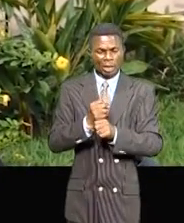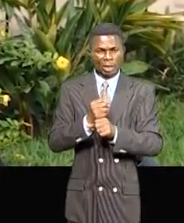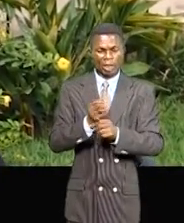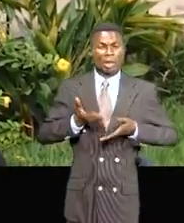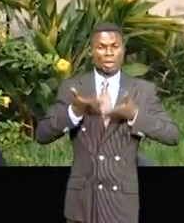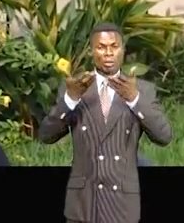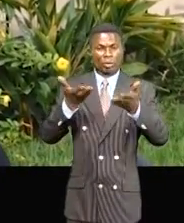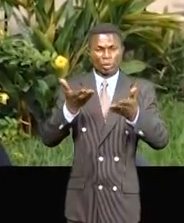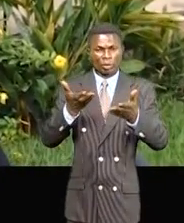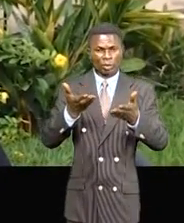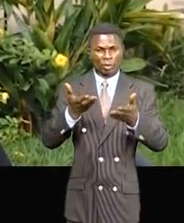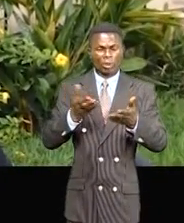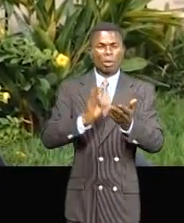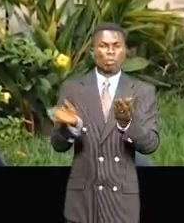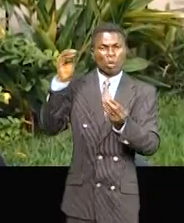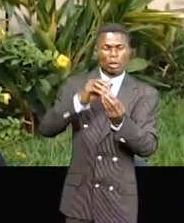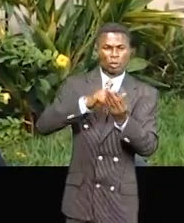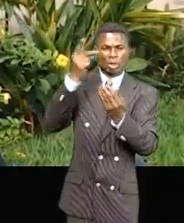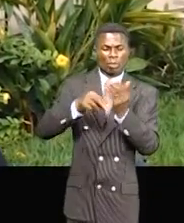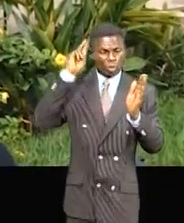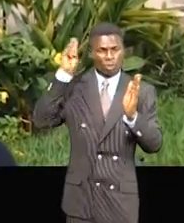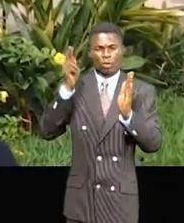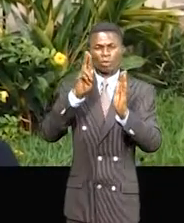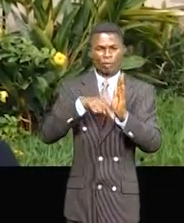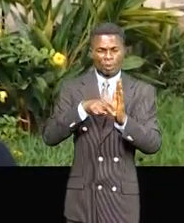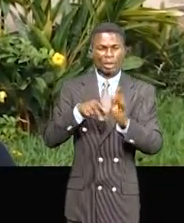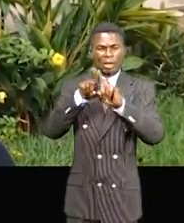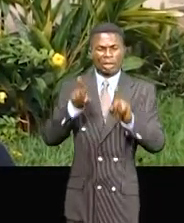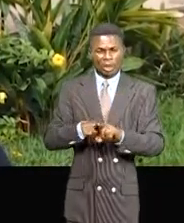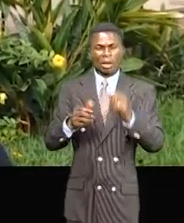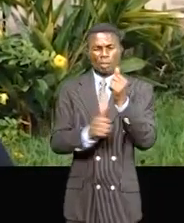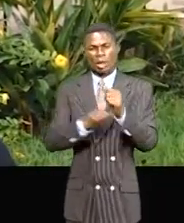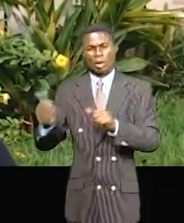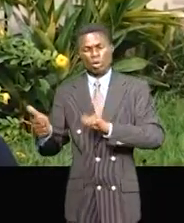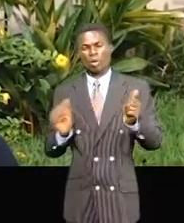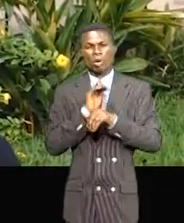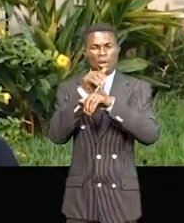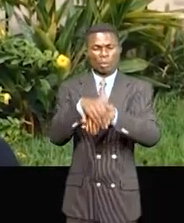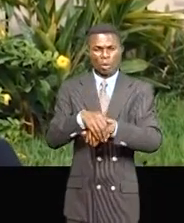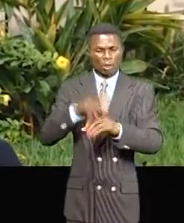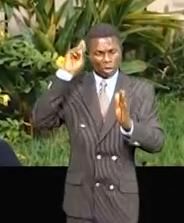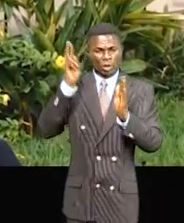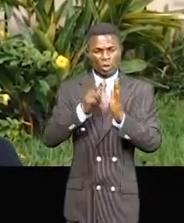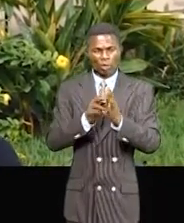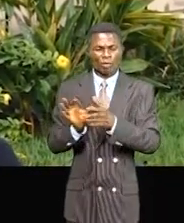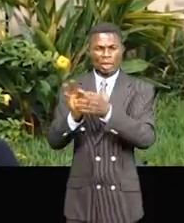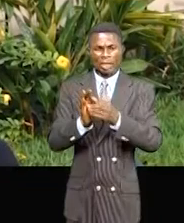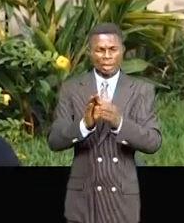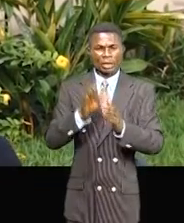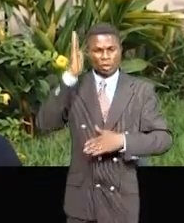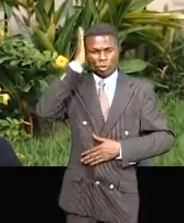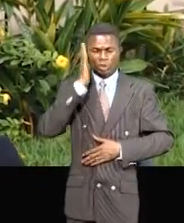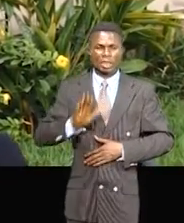non seulement d'enrichissement au programme du gouvernement, mais aussi de participation au gouvernement de l'Union sacrée de la Nation